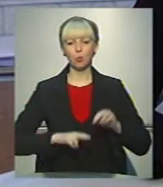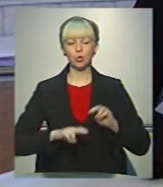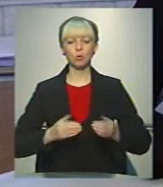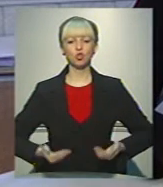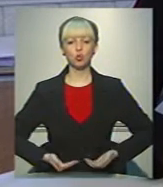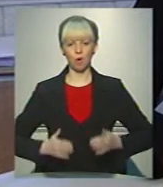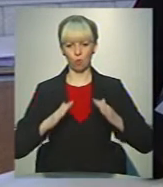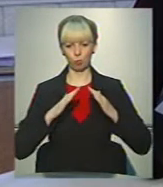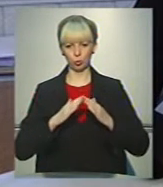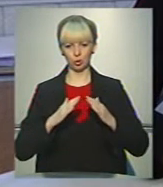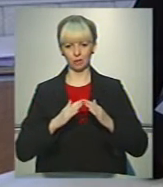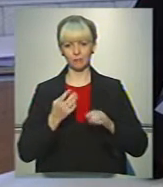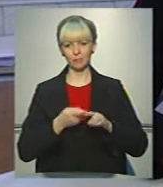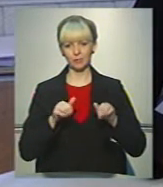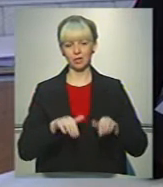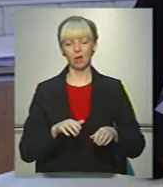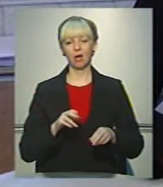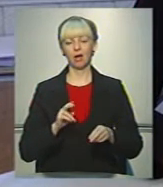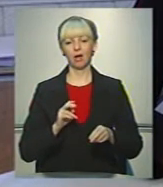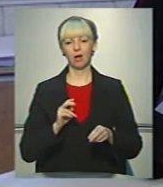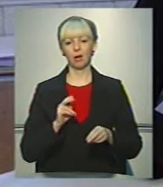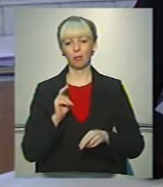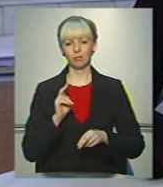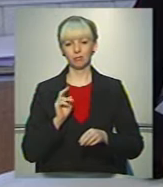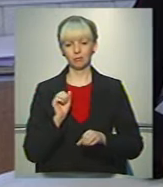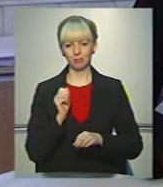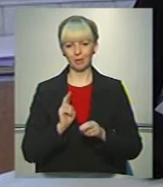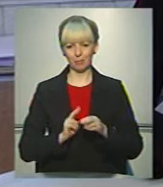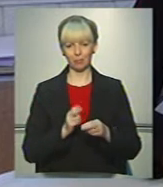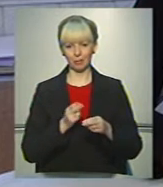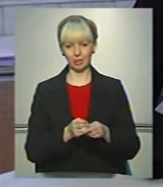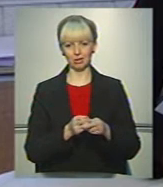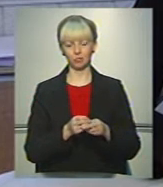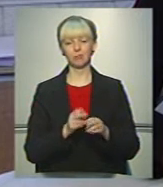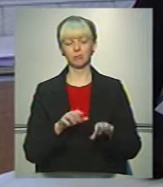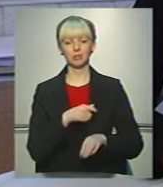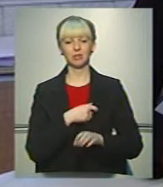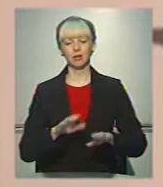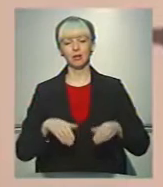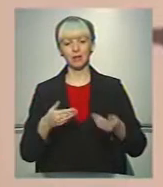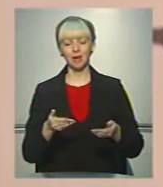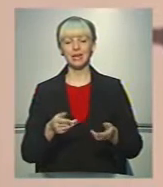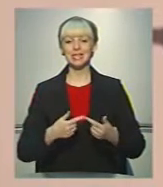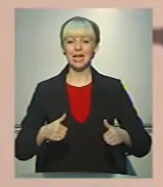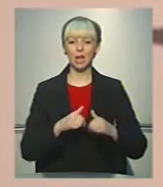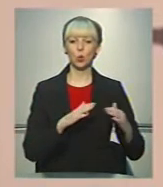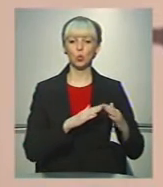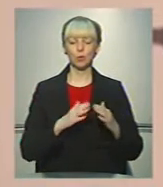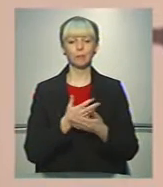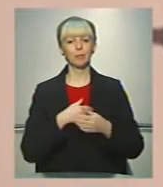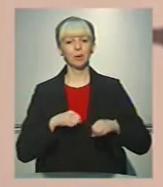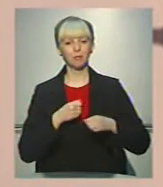житлового будинку. Тому рішенням припинило договір оренди і було запропоновано депутатами надати ділянку сусідам. Ми